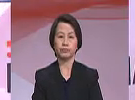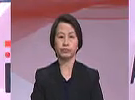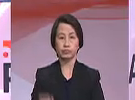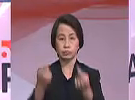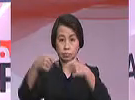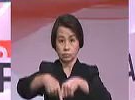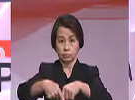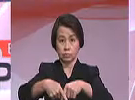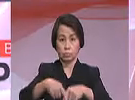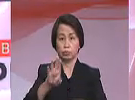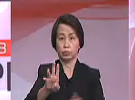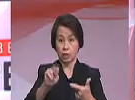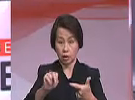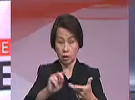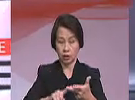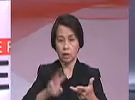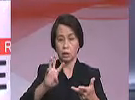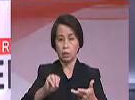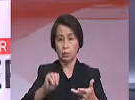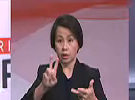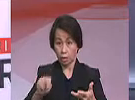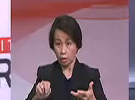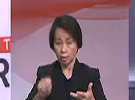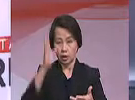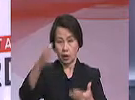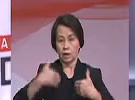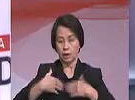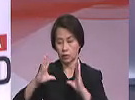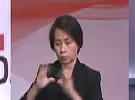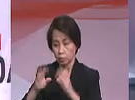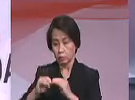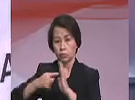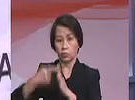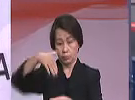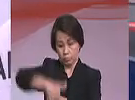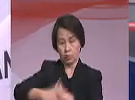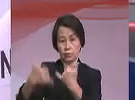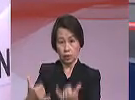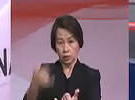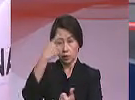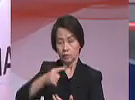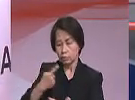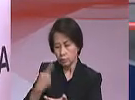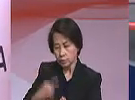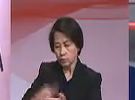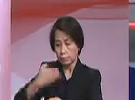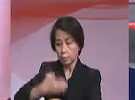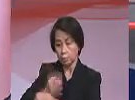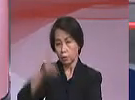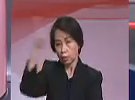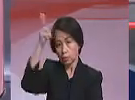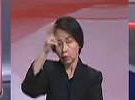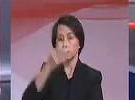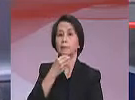UMNO, Barisan Nasional BN dan Muafakat Nasional MN akan mengadakan mesyuarat bermula malam ini bagi membincangkan pembentukan Kerajaan